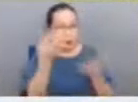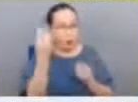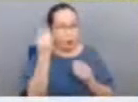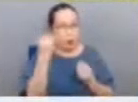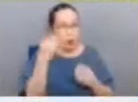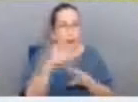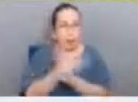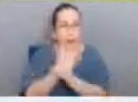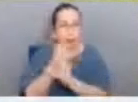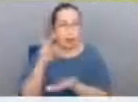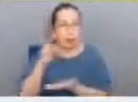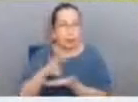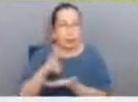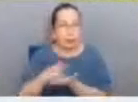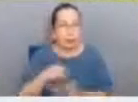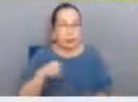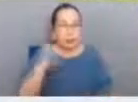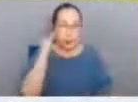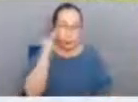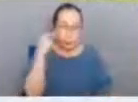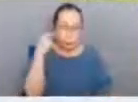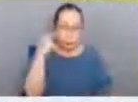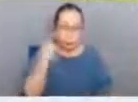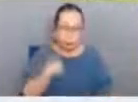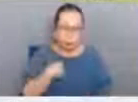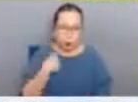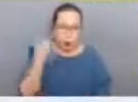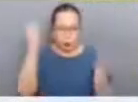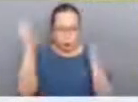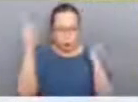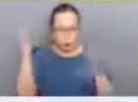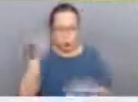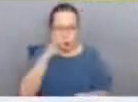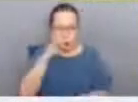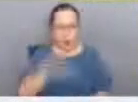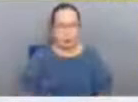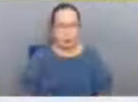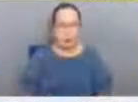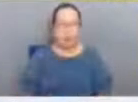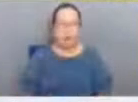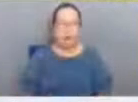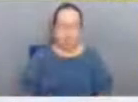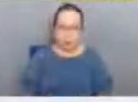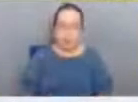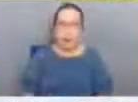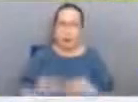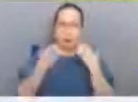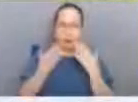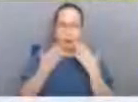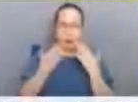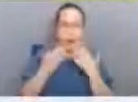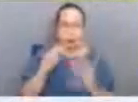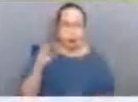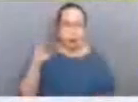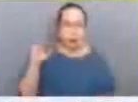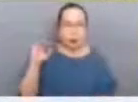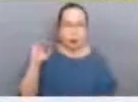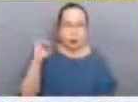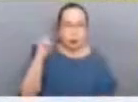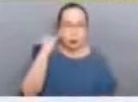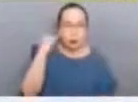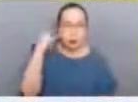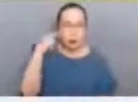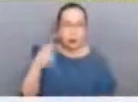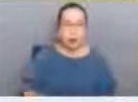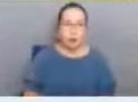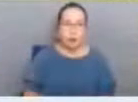Government para sa mga apektadong maliliit na negosyante ng lalawigan, kung saan nasa 10,000 pesos hanggang 50,000 pesos ang